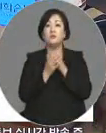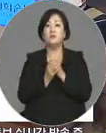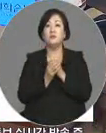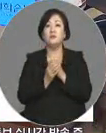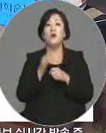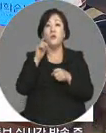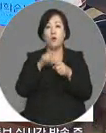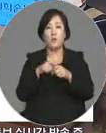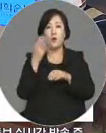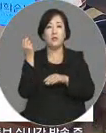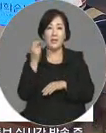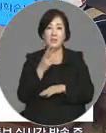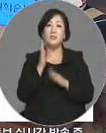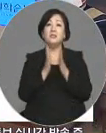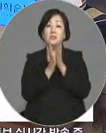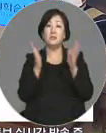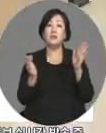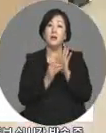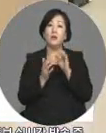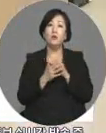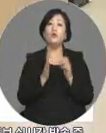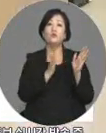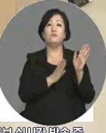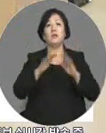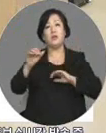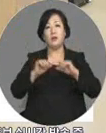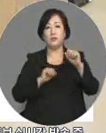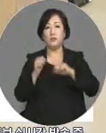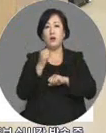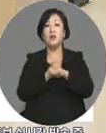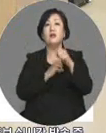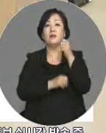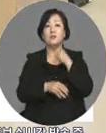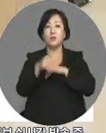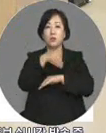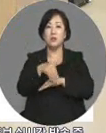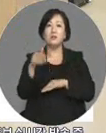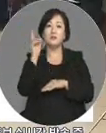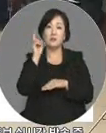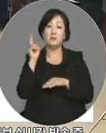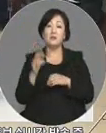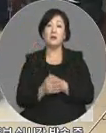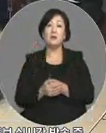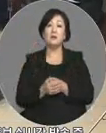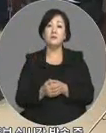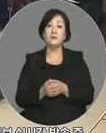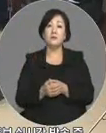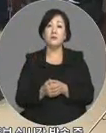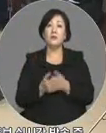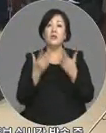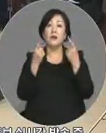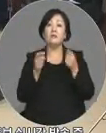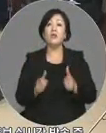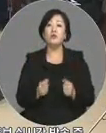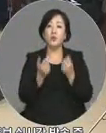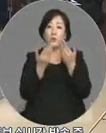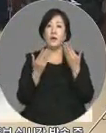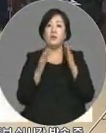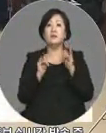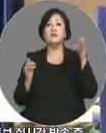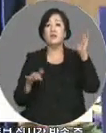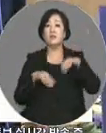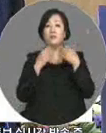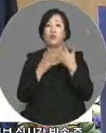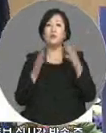새로운 목표를 다시 또 잡아서 시행해 나갈 수 있는 밑바탕이 되었다고 생각합니다. 이들과 함께 졸업장을 받은 학생들은